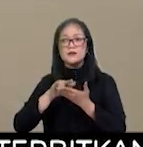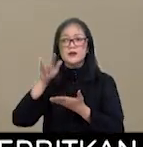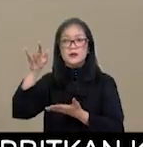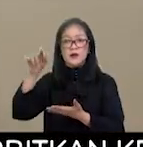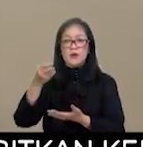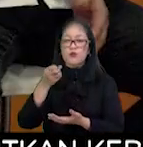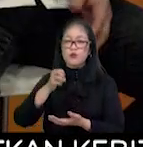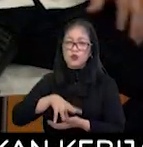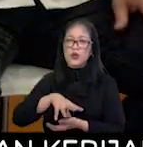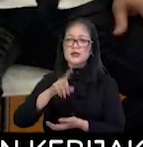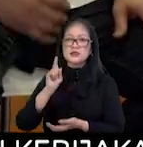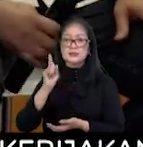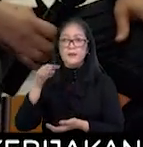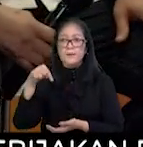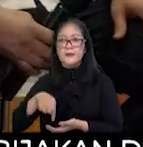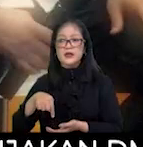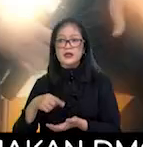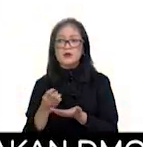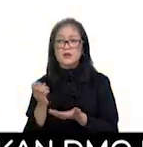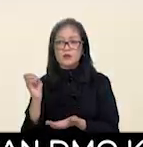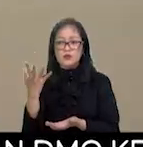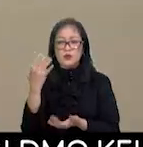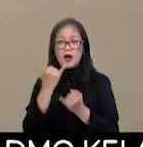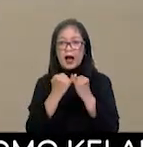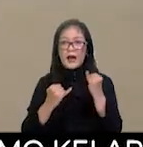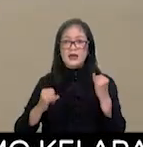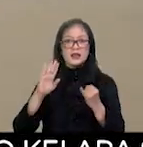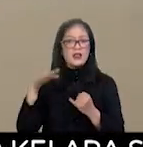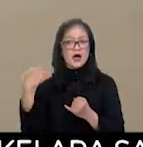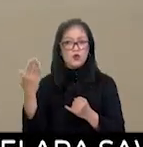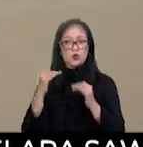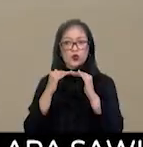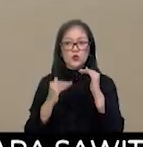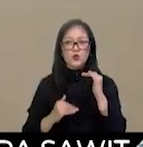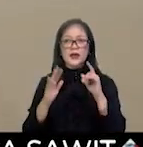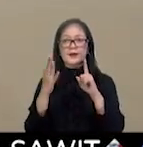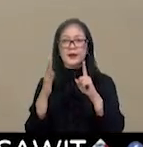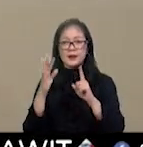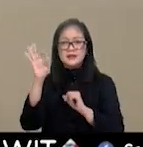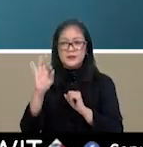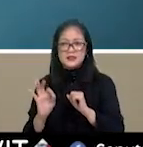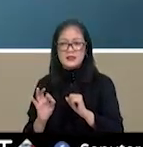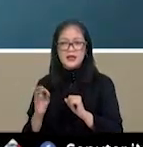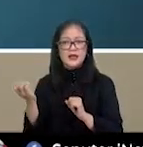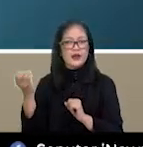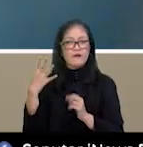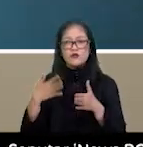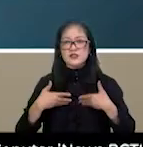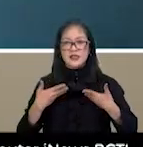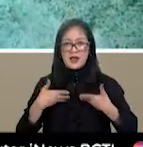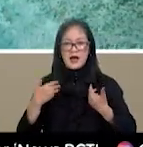Saat memasuki masa-masa Puncak berkurangnya tahun turun 15% dan janji angin segar bagi industri pariwisata